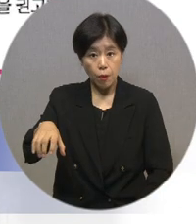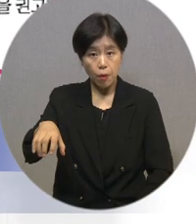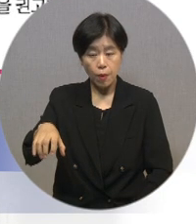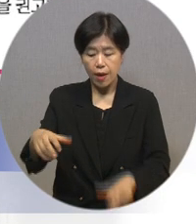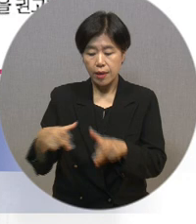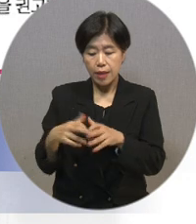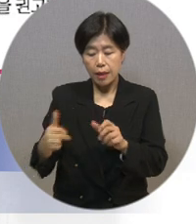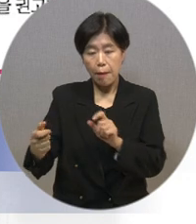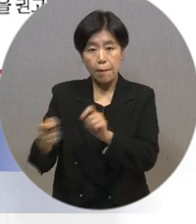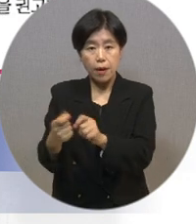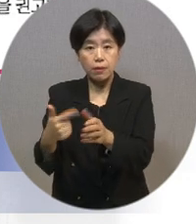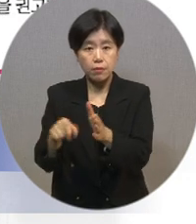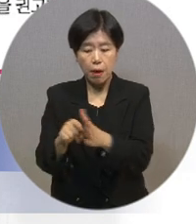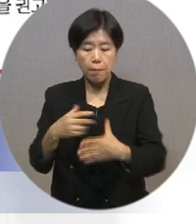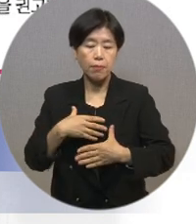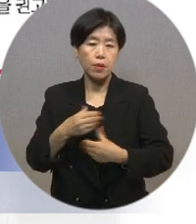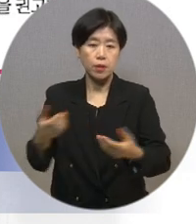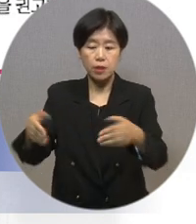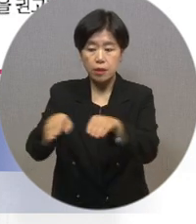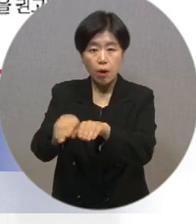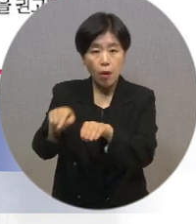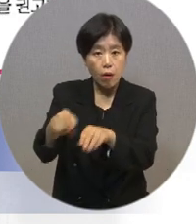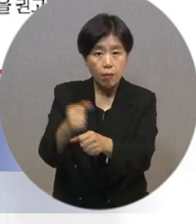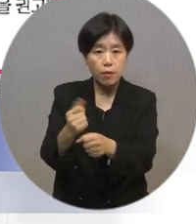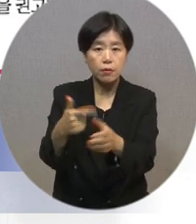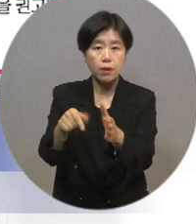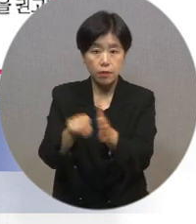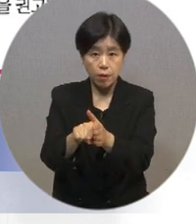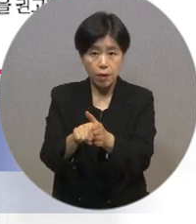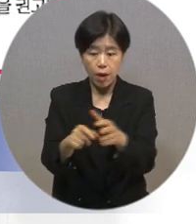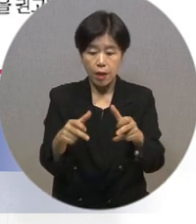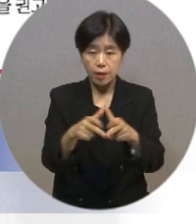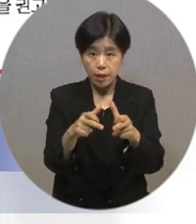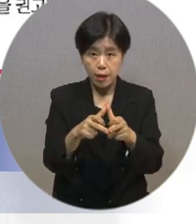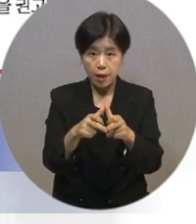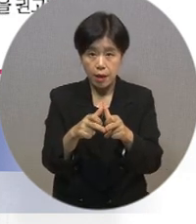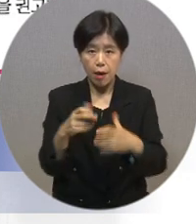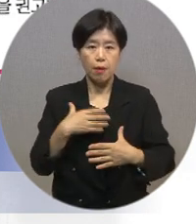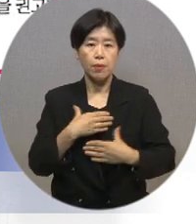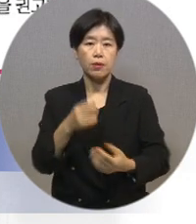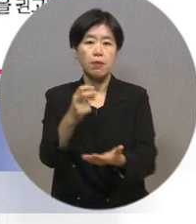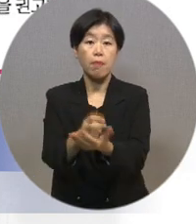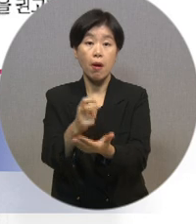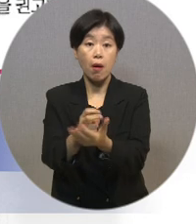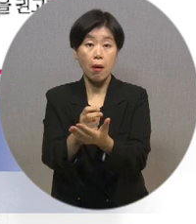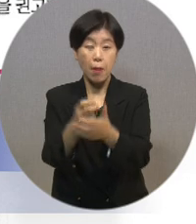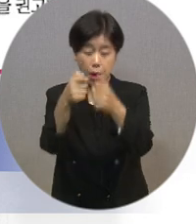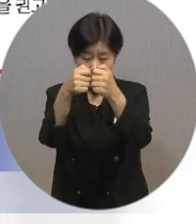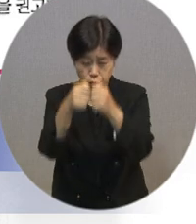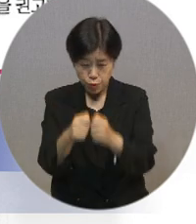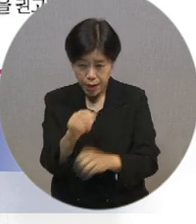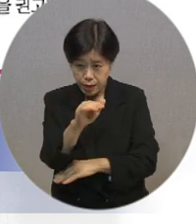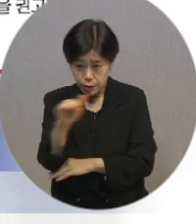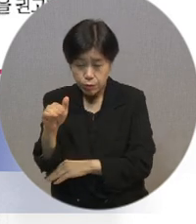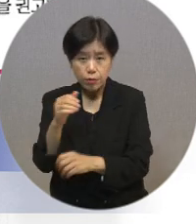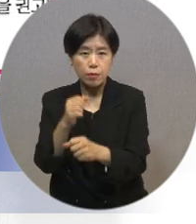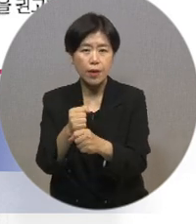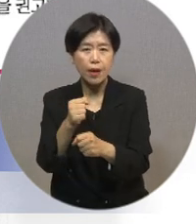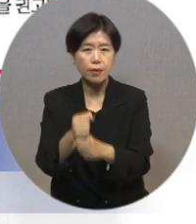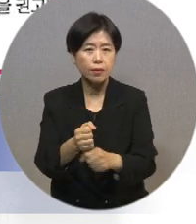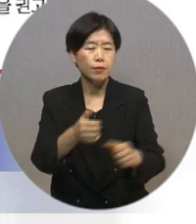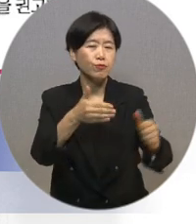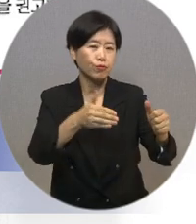접근을 위한 편의 시설이 설치될 수 있도록 장애인 등 편의법 시행령의 세부 기준을 마련할 것을